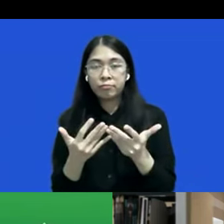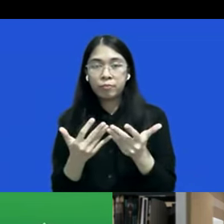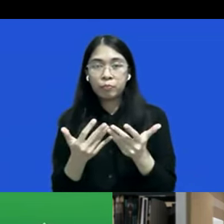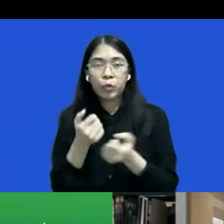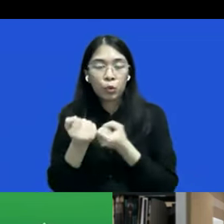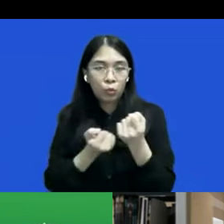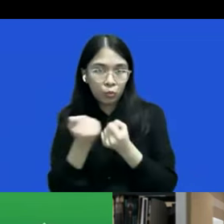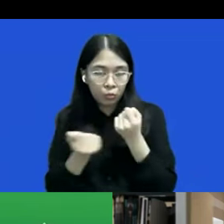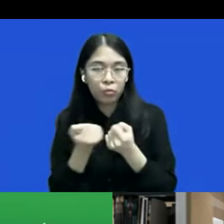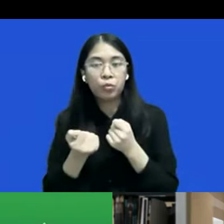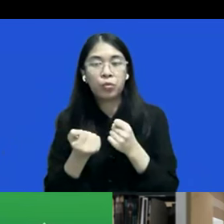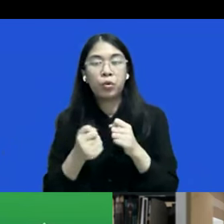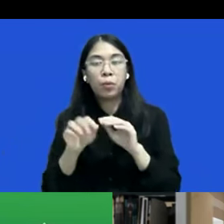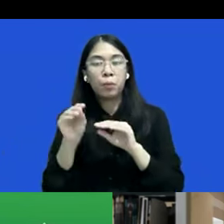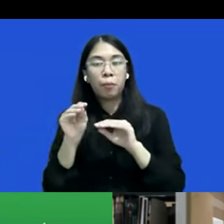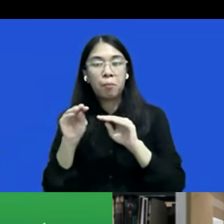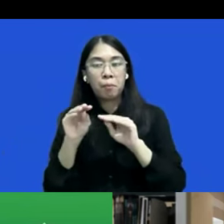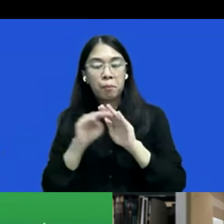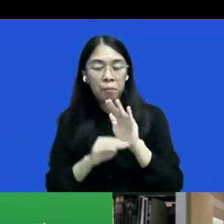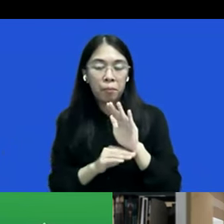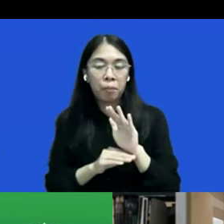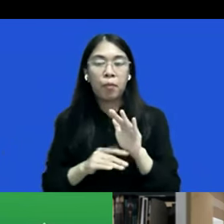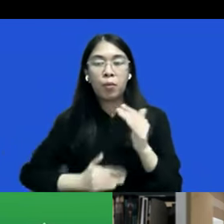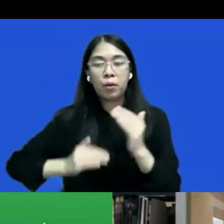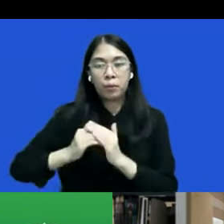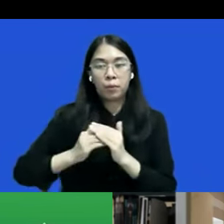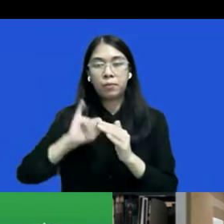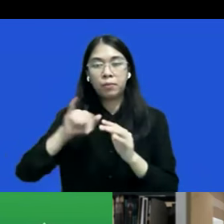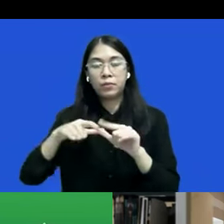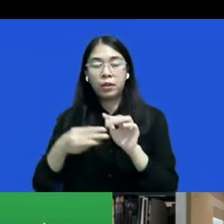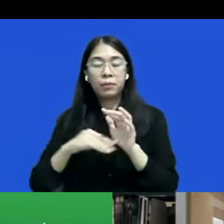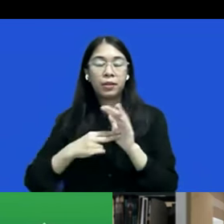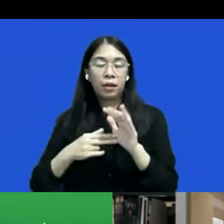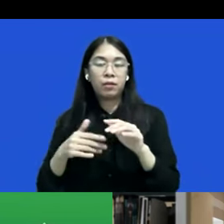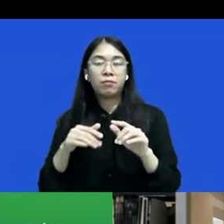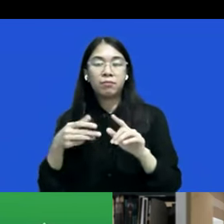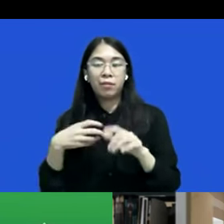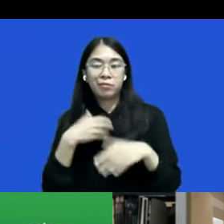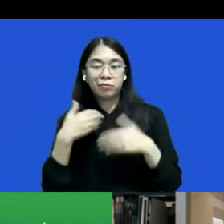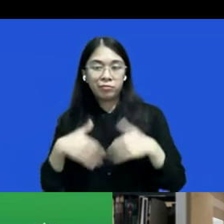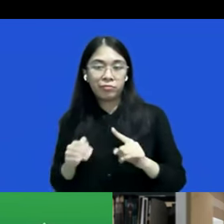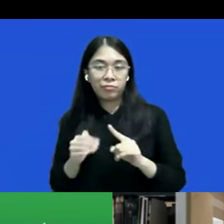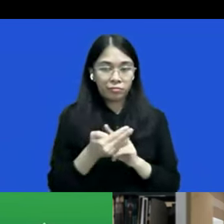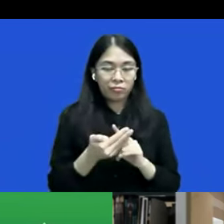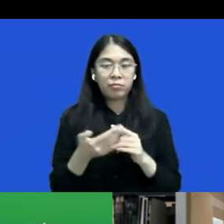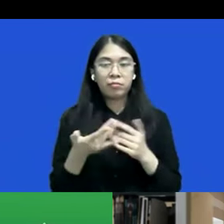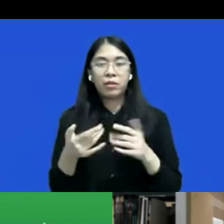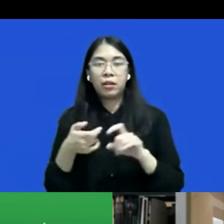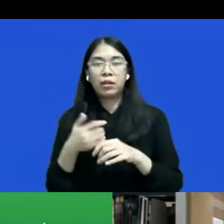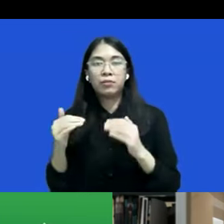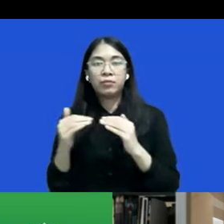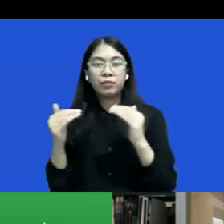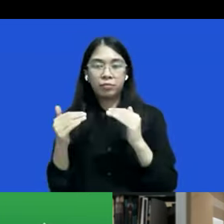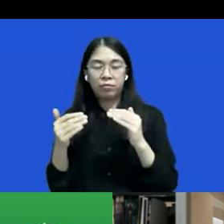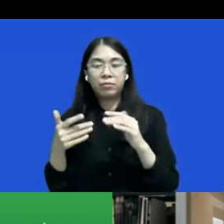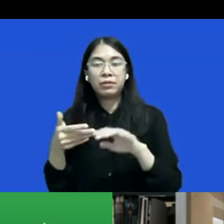upaya pengaturan seperti terkait optimalisasi jaminan perlindungan HAM melalui konsep equality before the law, karena pertama